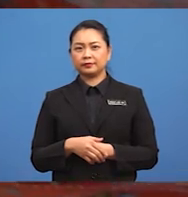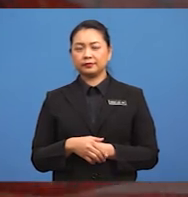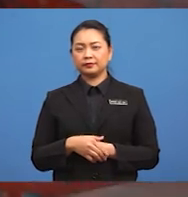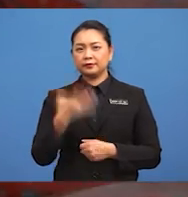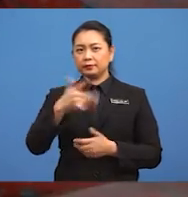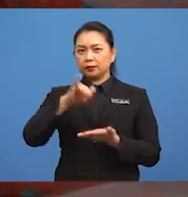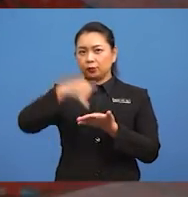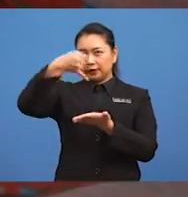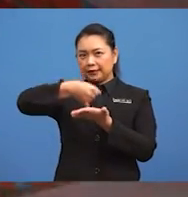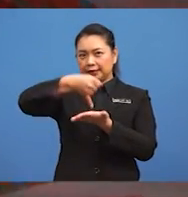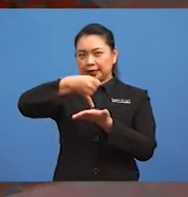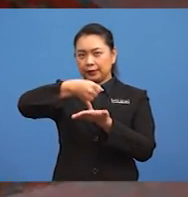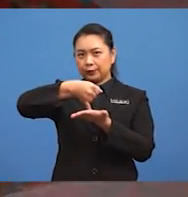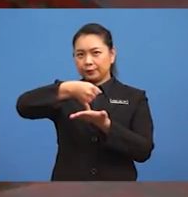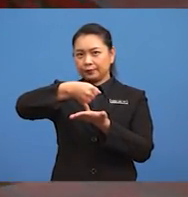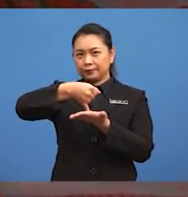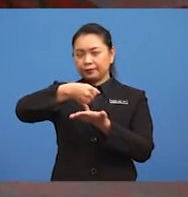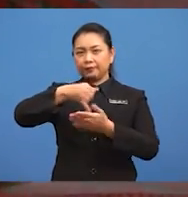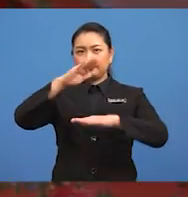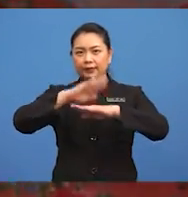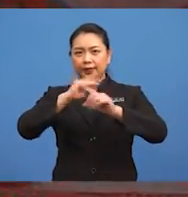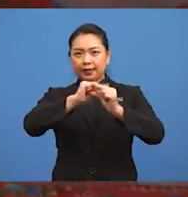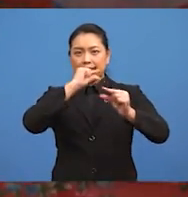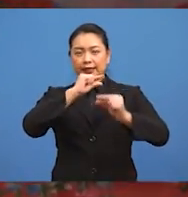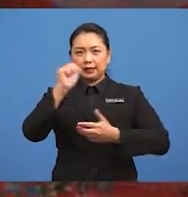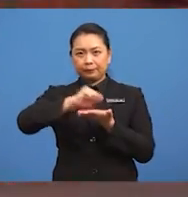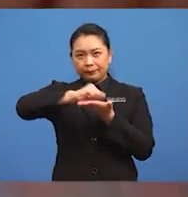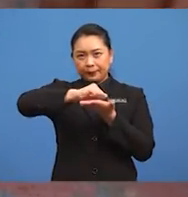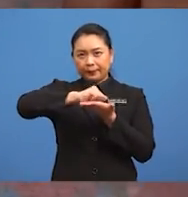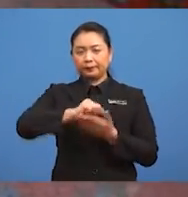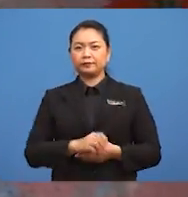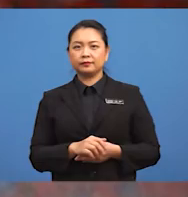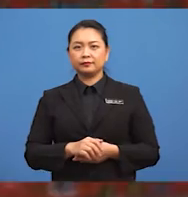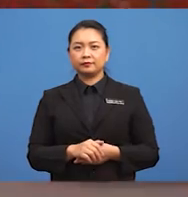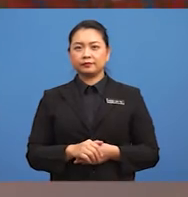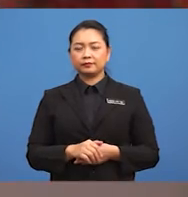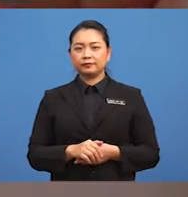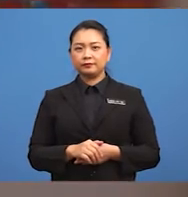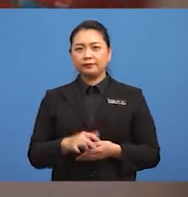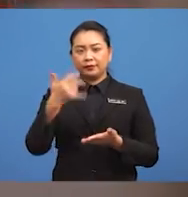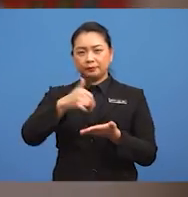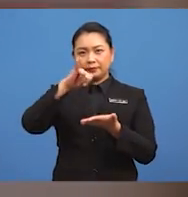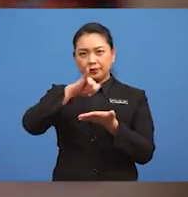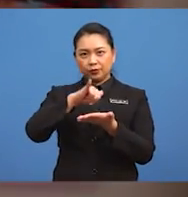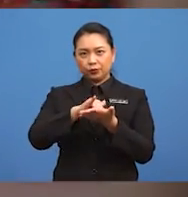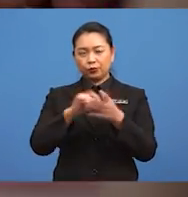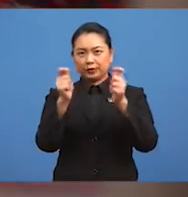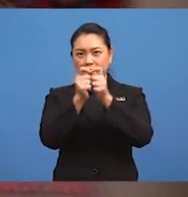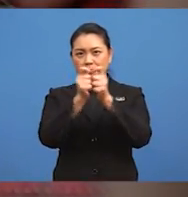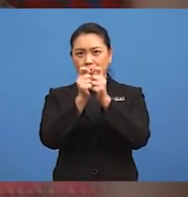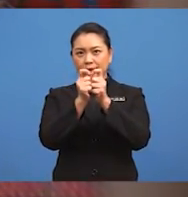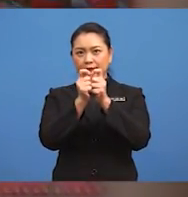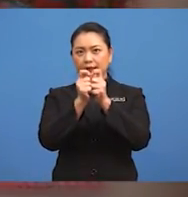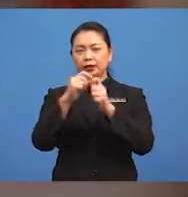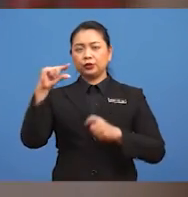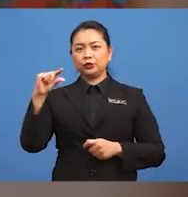Dan peniti di atas garisan pemadan. Kemudian temukan garisan